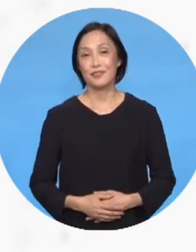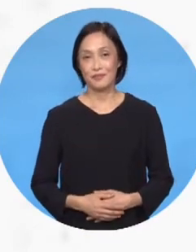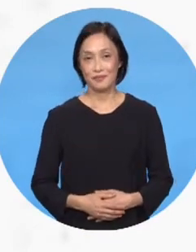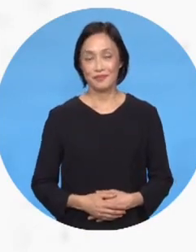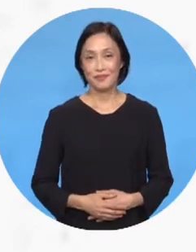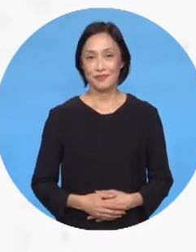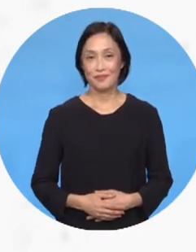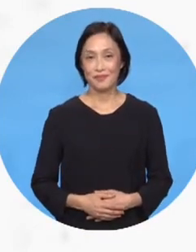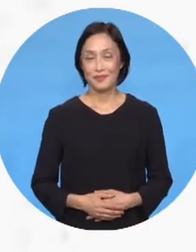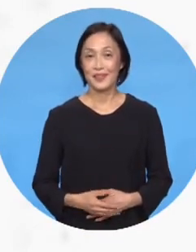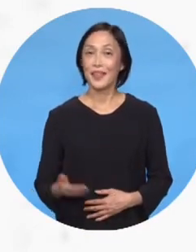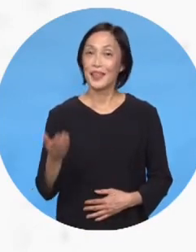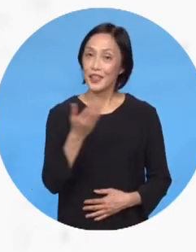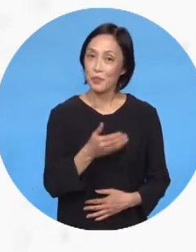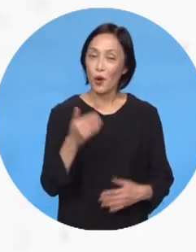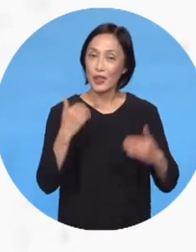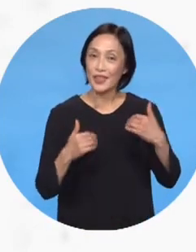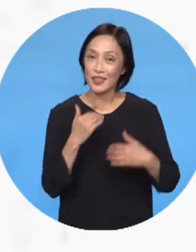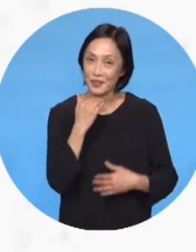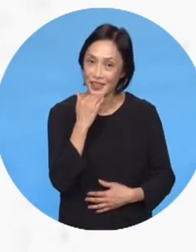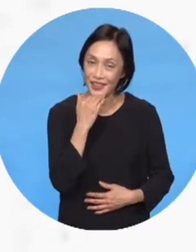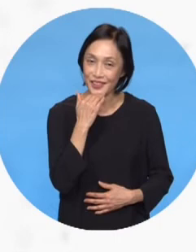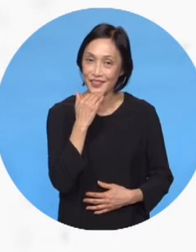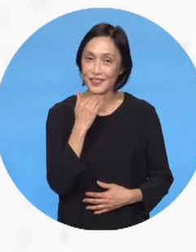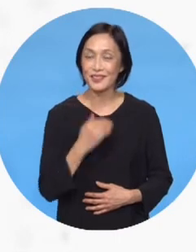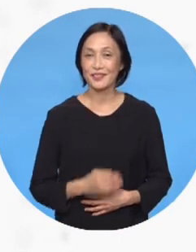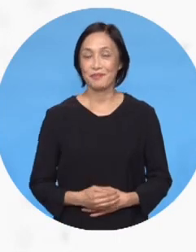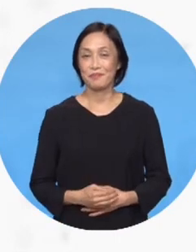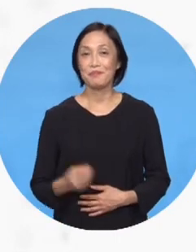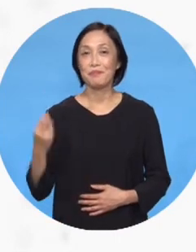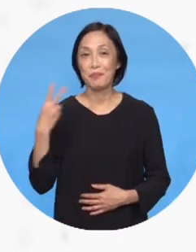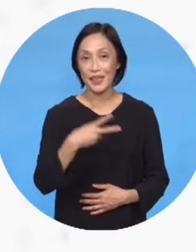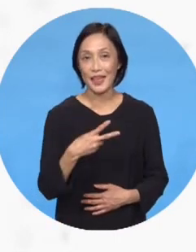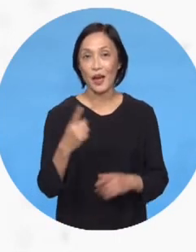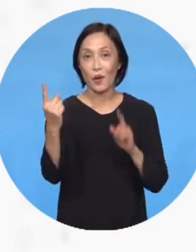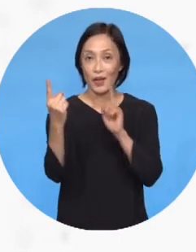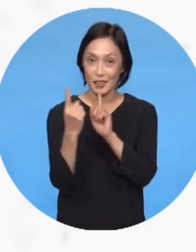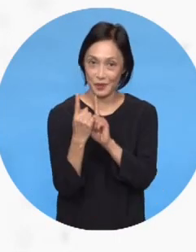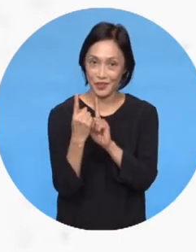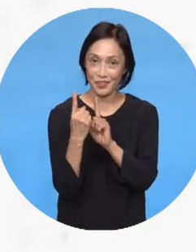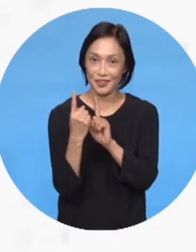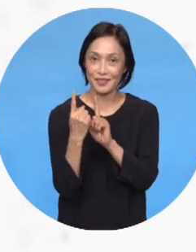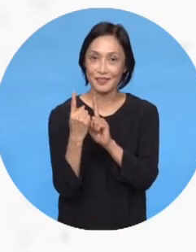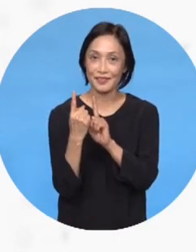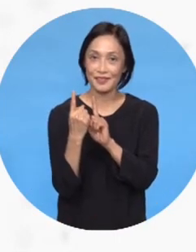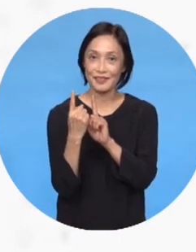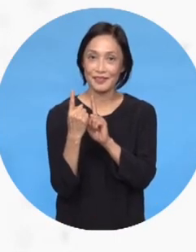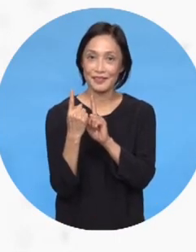次回もお楽しみに。それではまたお会いしましょう。